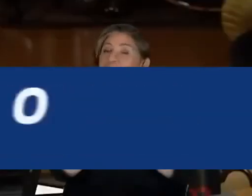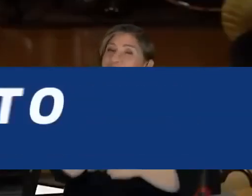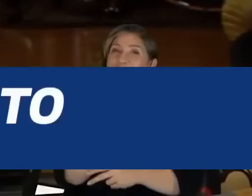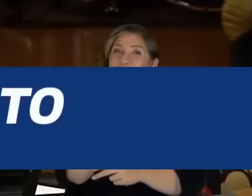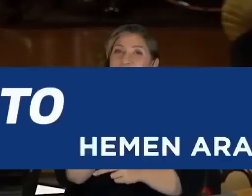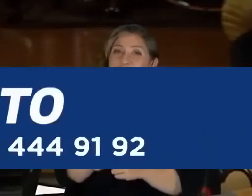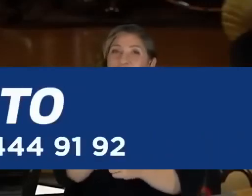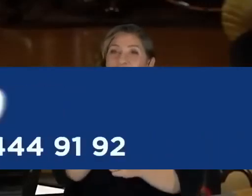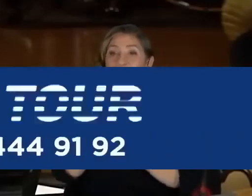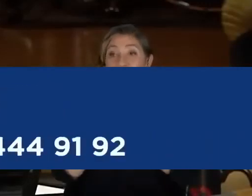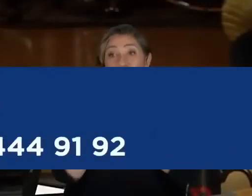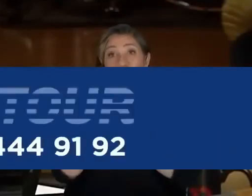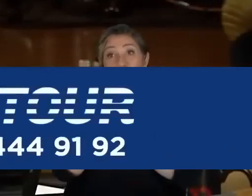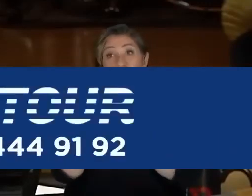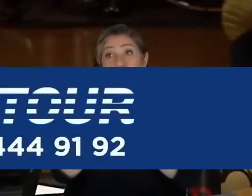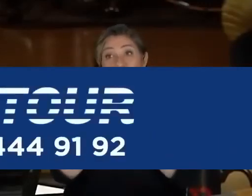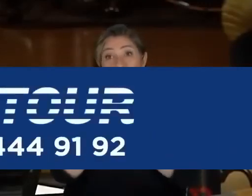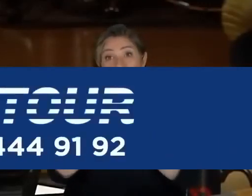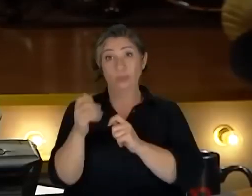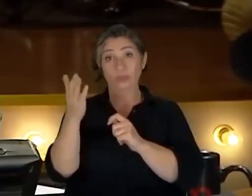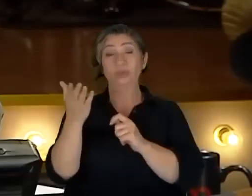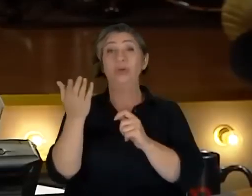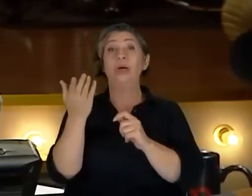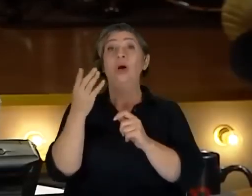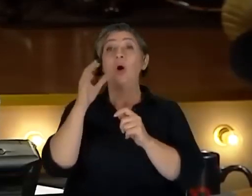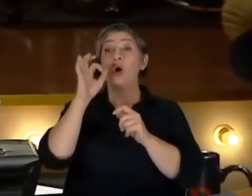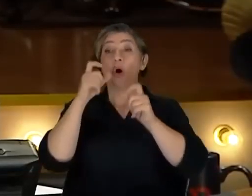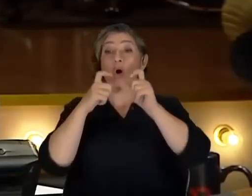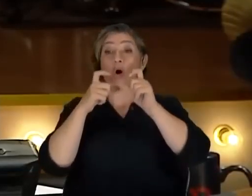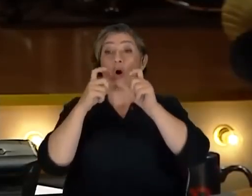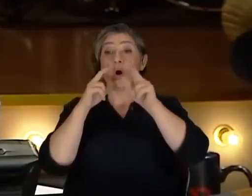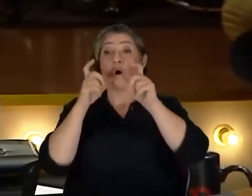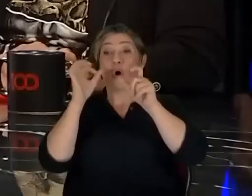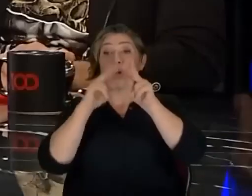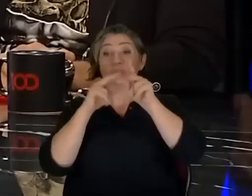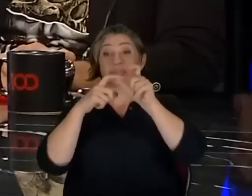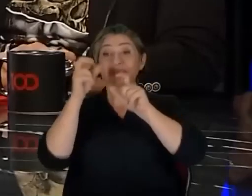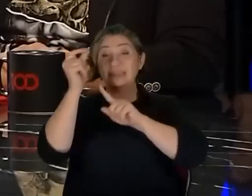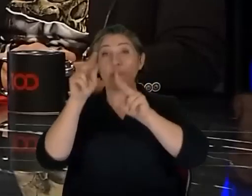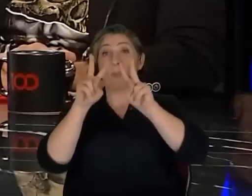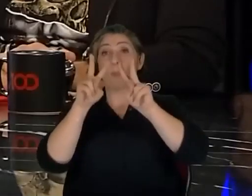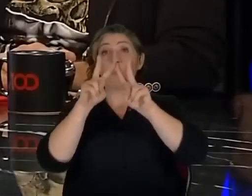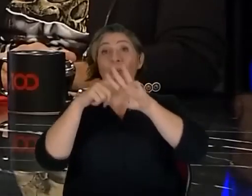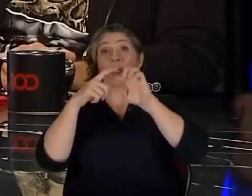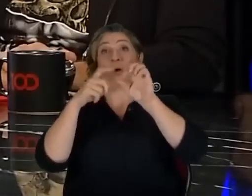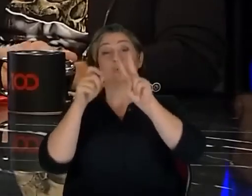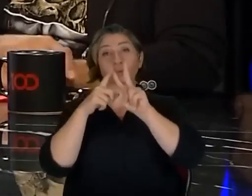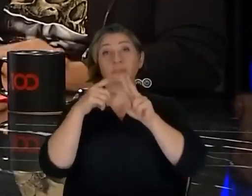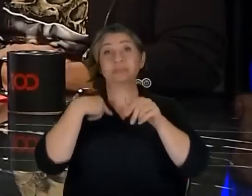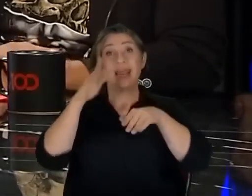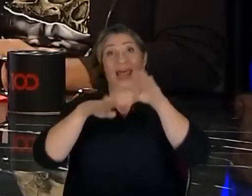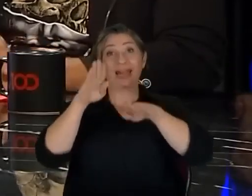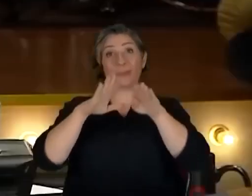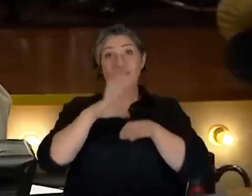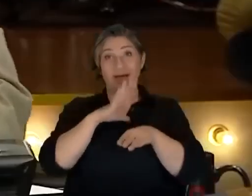dersem? Tiyatroda da çok güzel şeyler yapıyorsun. Hatta bu oksimoron devam ediyor galiba. Evet, bizde de bir